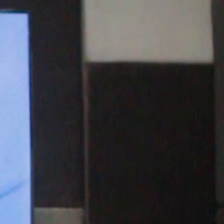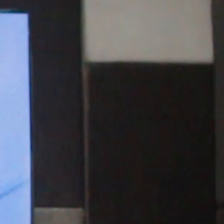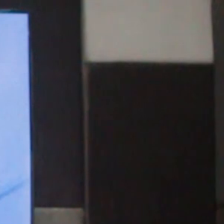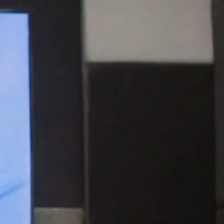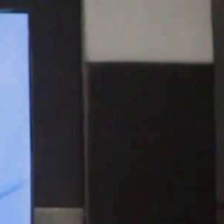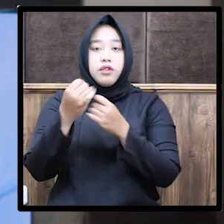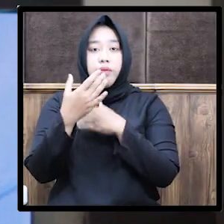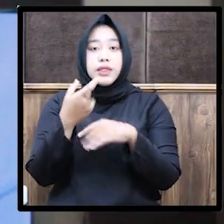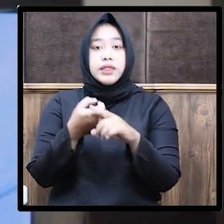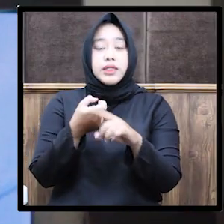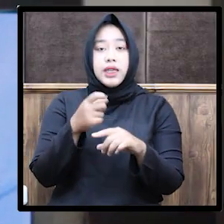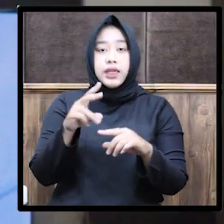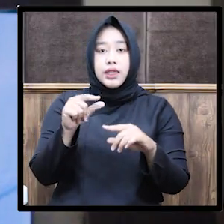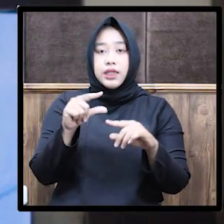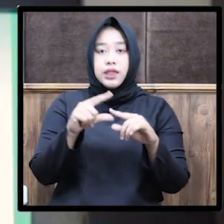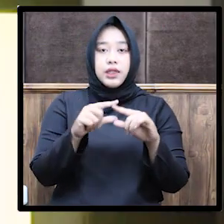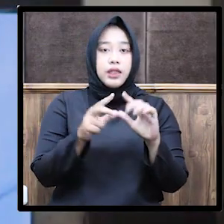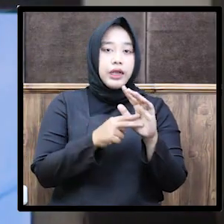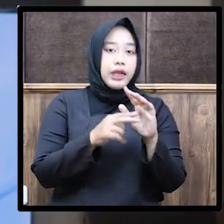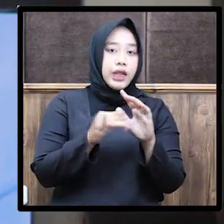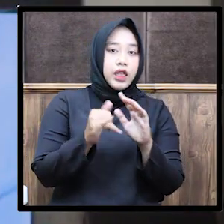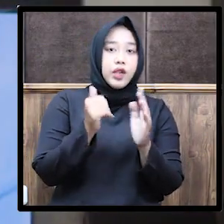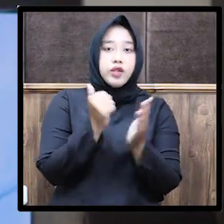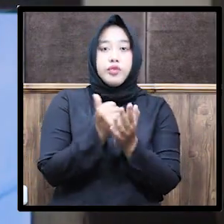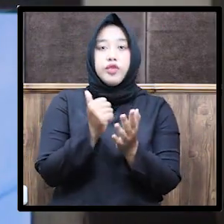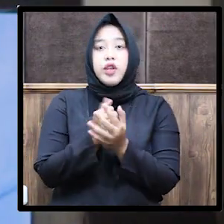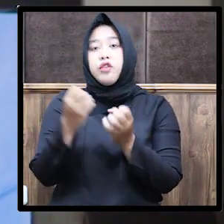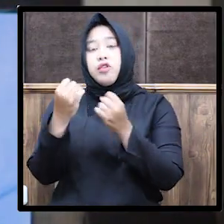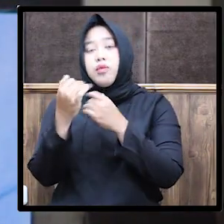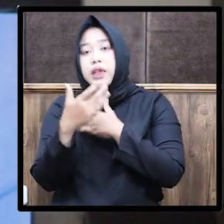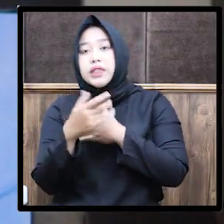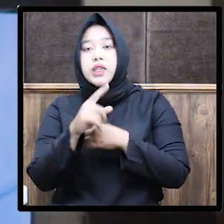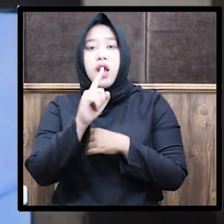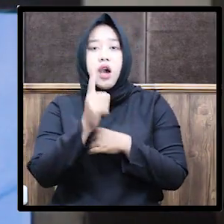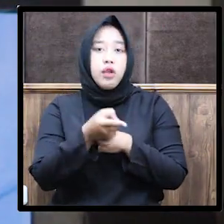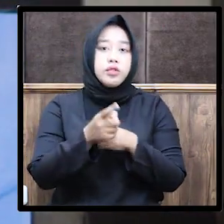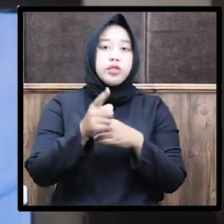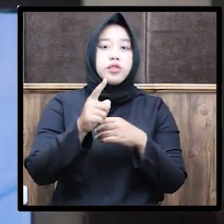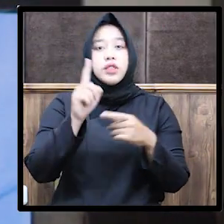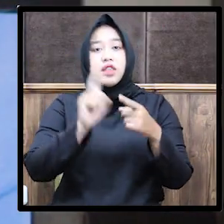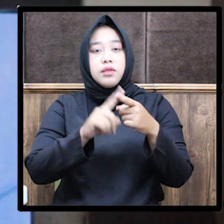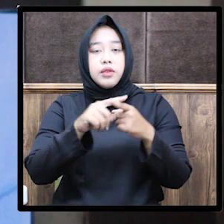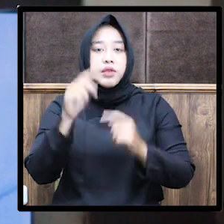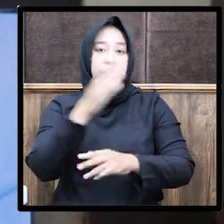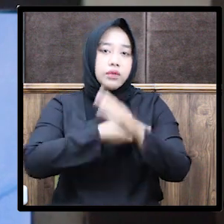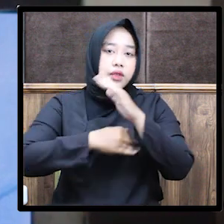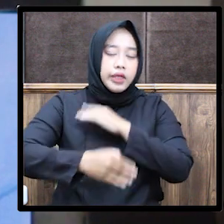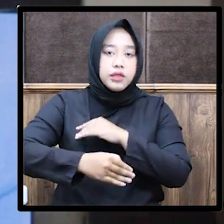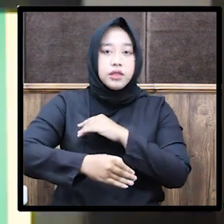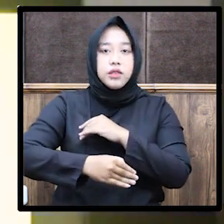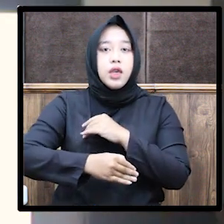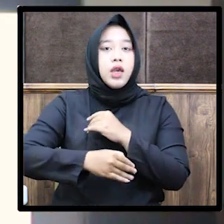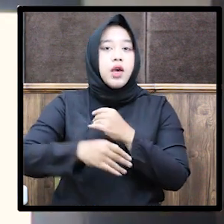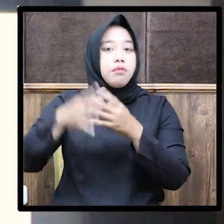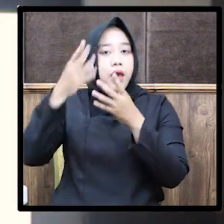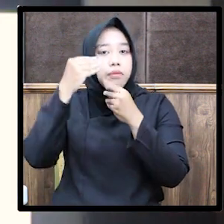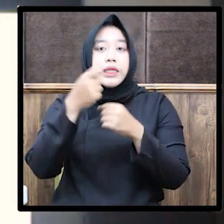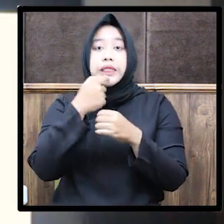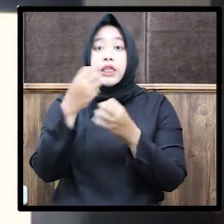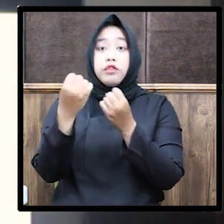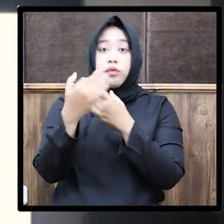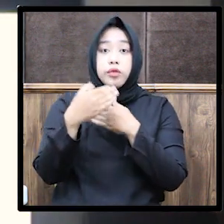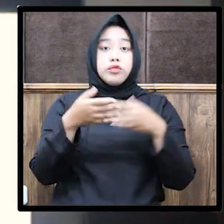penting diketahui oleh teman-teman semua sebetulnya. Terutama teman-teman difabel yang sudah punya hak pilih dan siap untuk